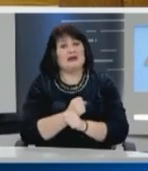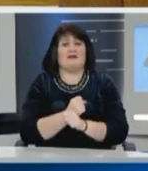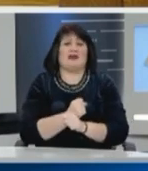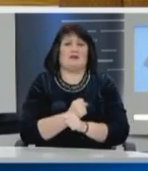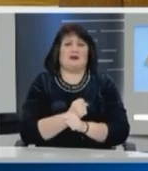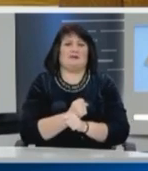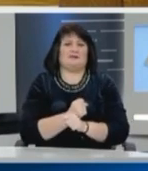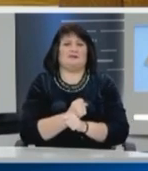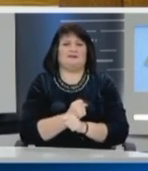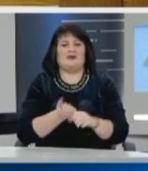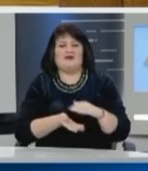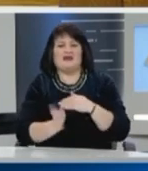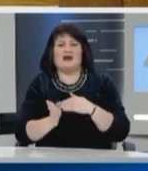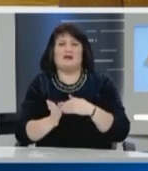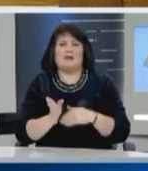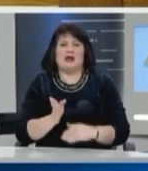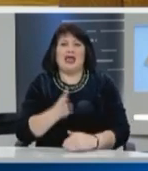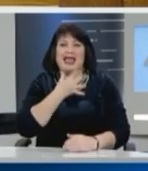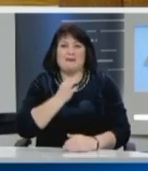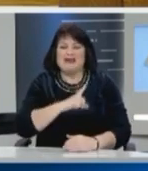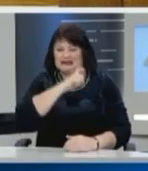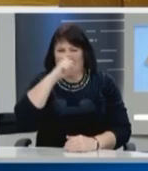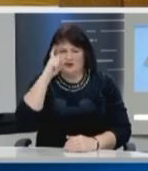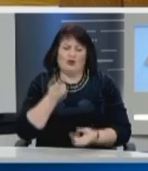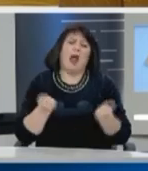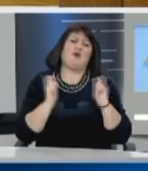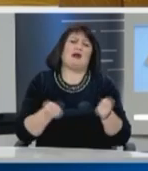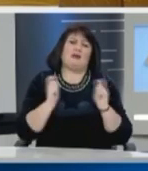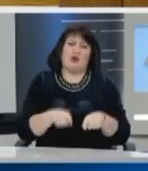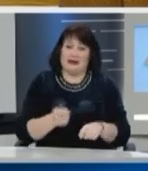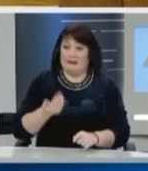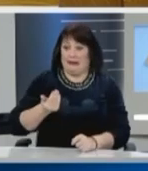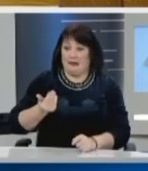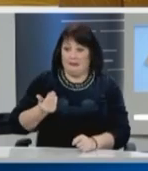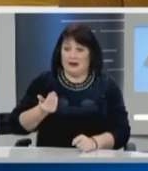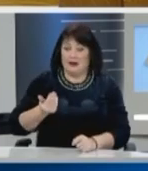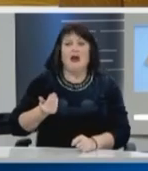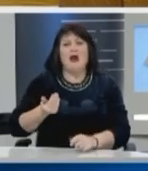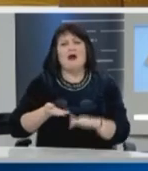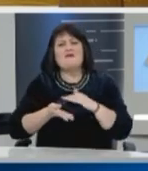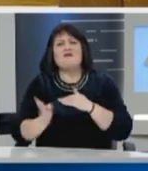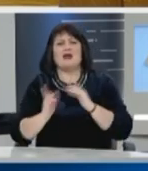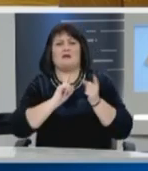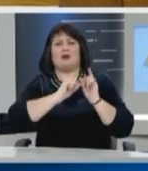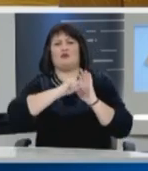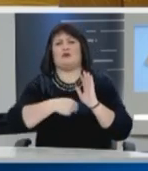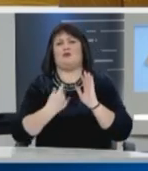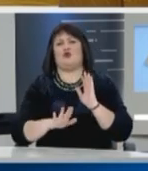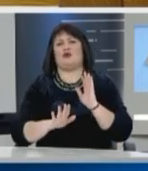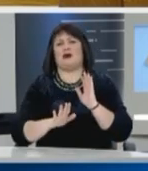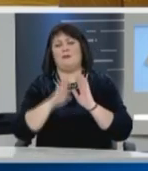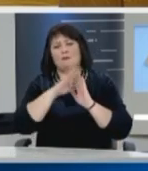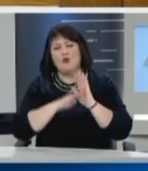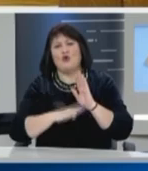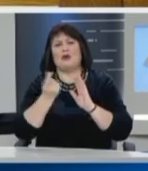πετύχουμε αυτό που φάνταζε σχεδόν αδύνατο λίγα χρόνια πριν, την καθαρή έξοδο της χώρας από